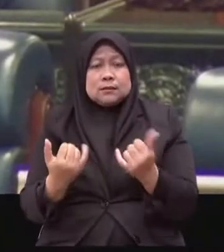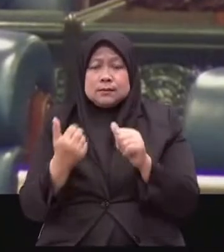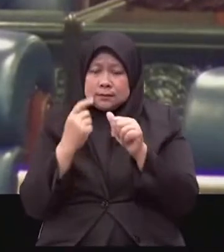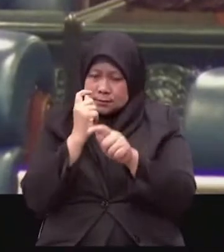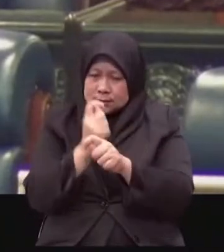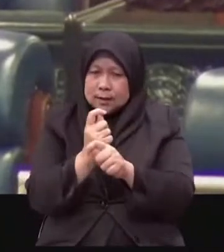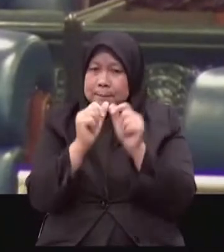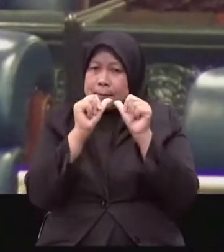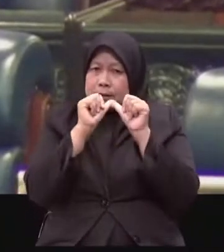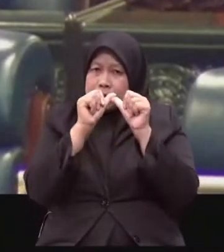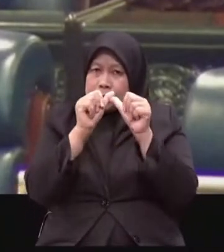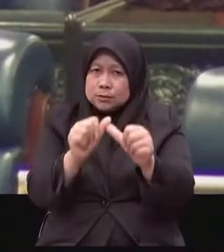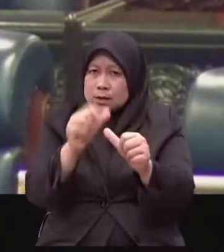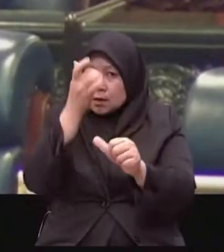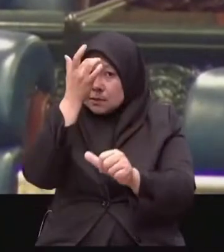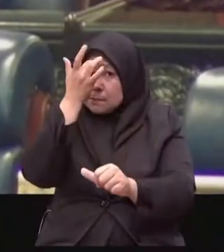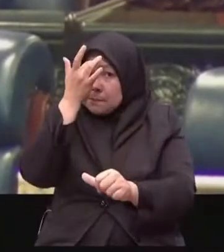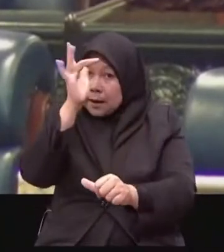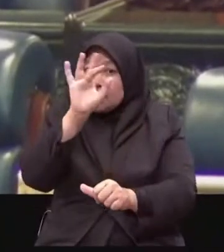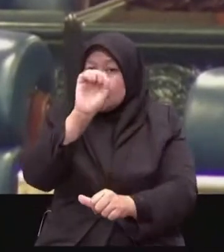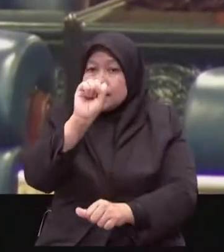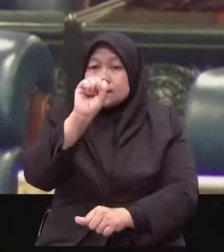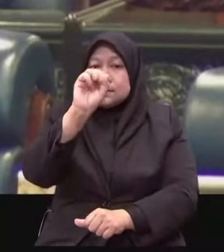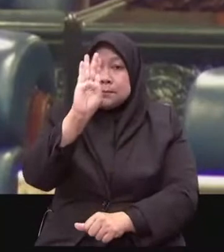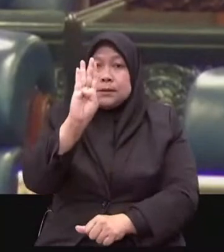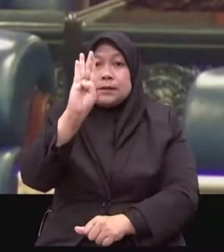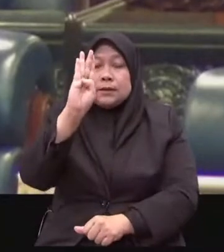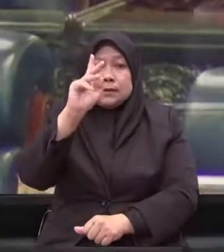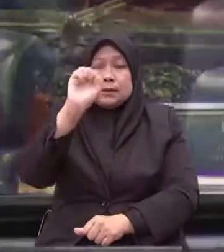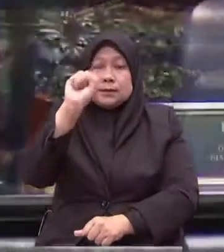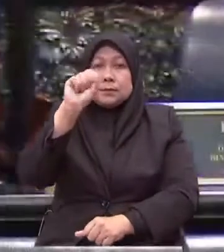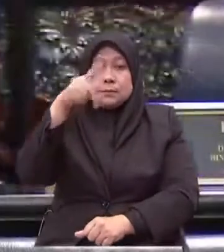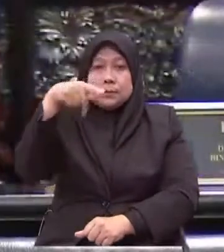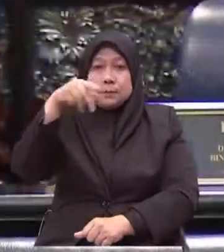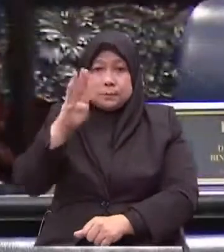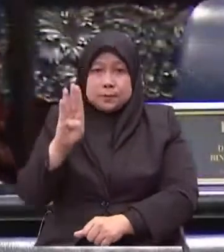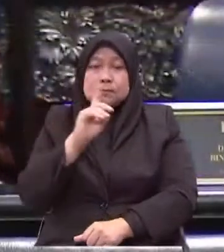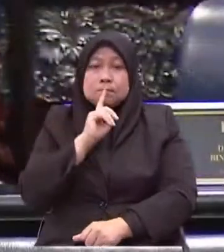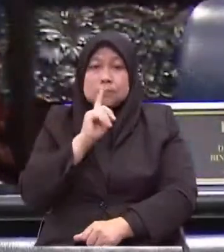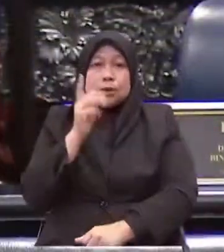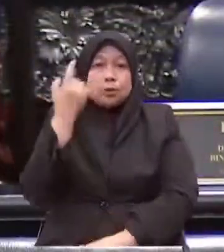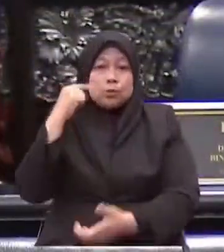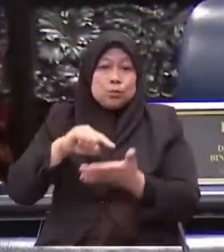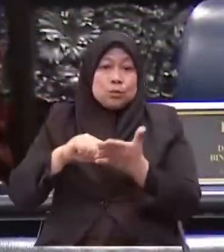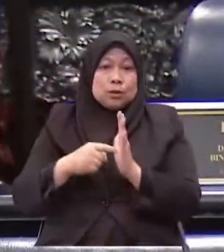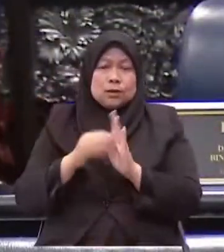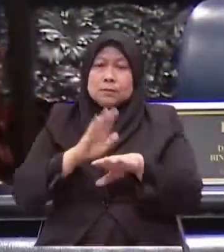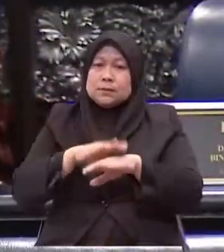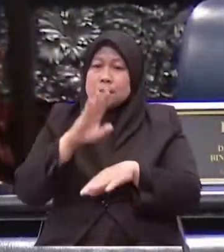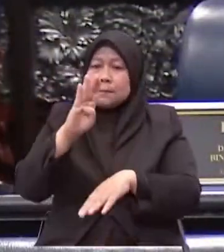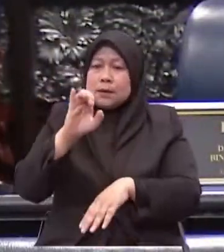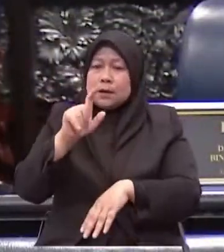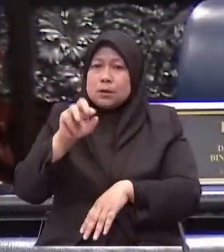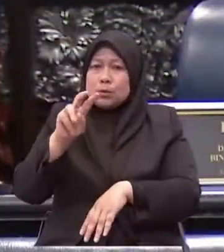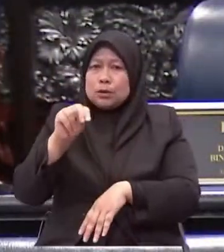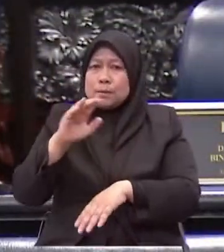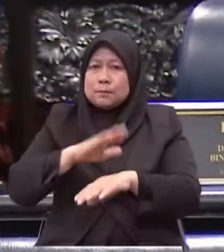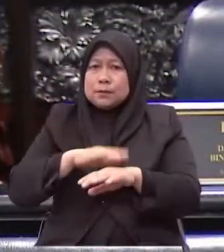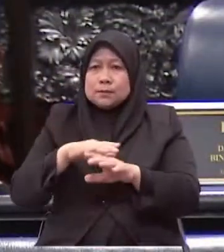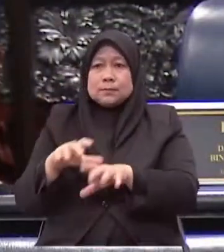meneruskan SVD yang telah dimulai oleh Kelurahan semasa